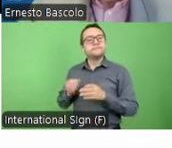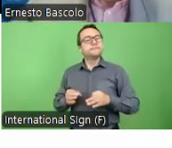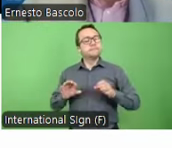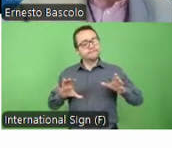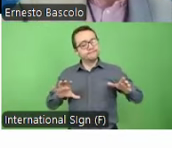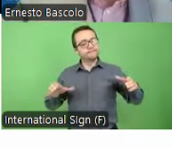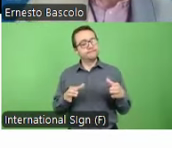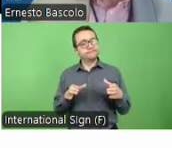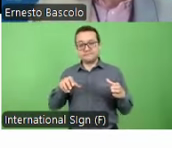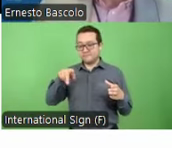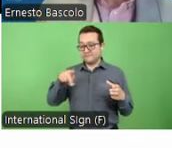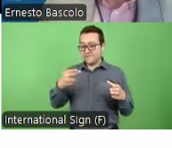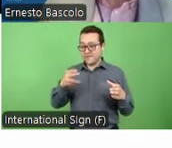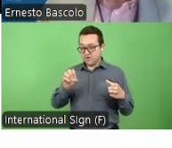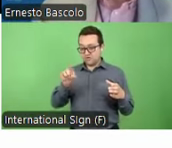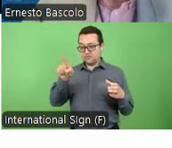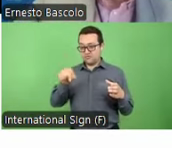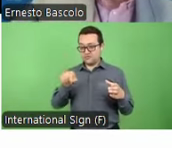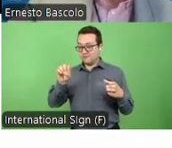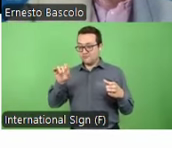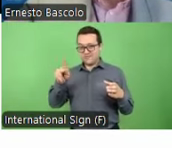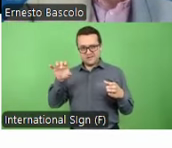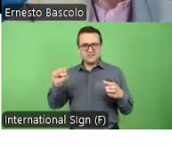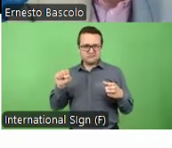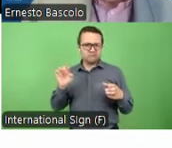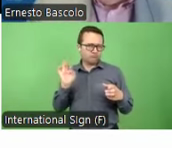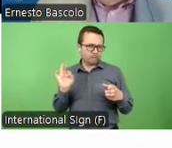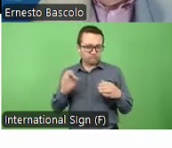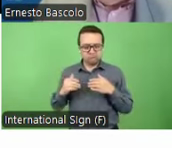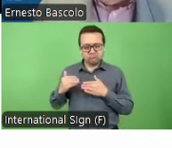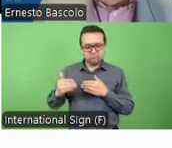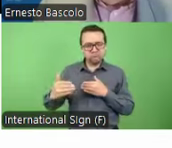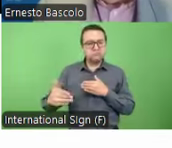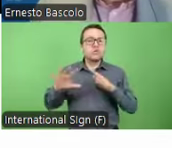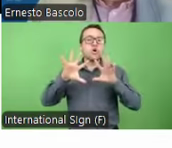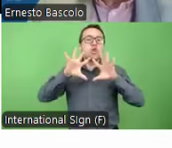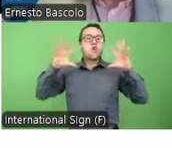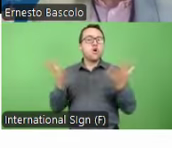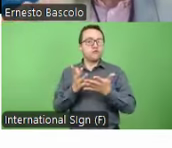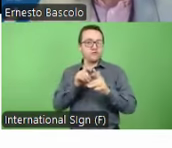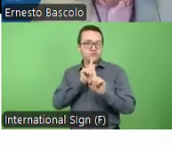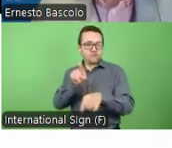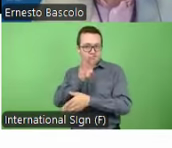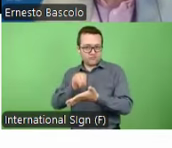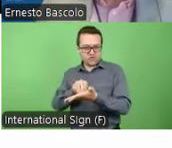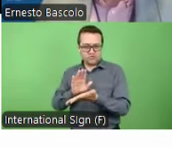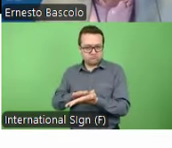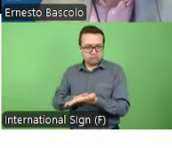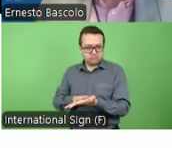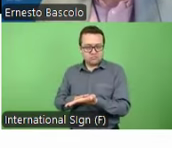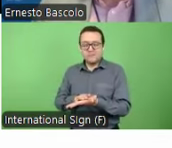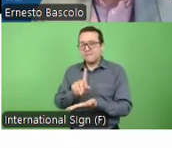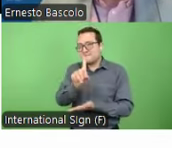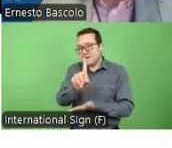manière no générale, solamente notre contribuíamos organisation, a un bien reporte a sûr, nivel global, aidait avec pero, un rapport pero esta global, motivación por parte